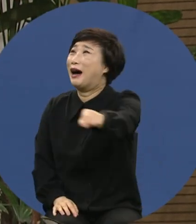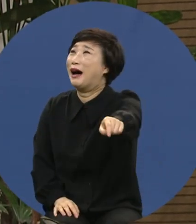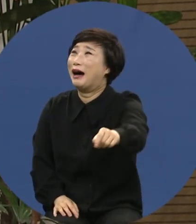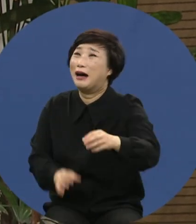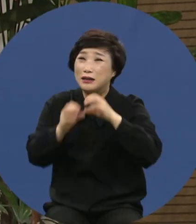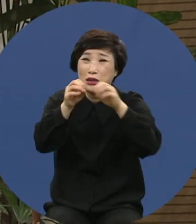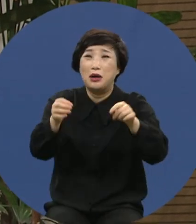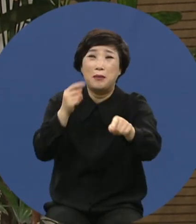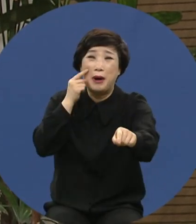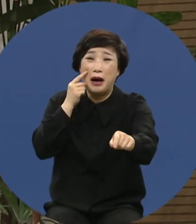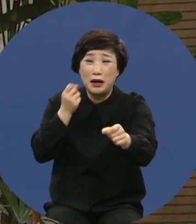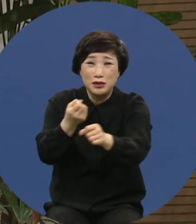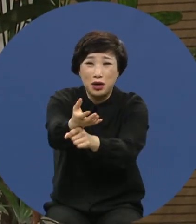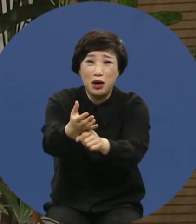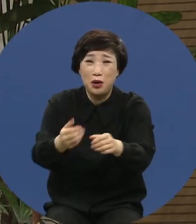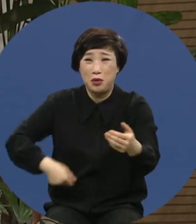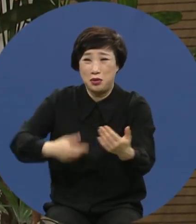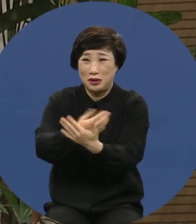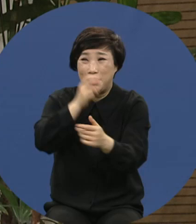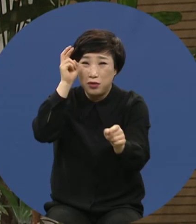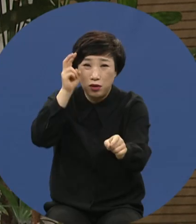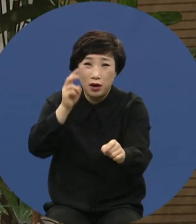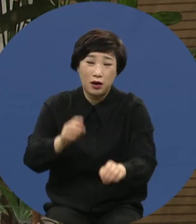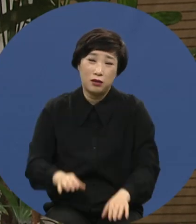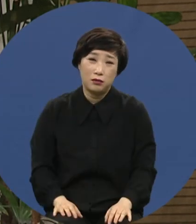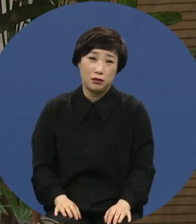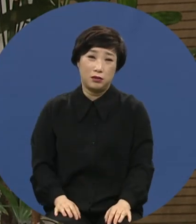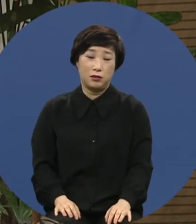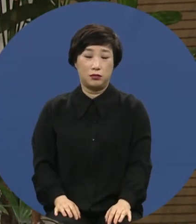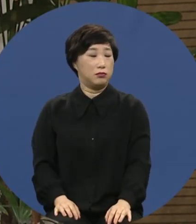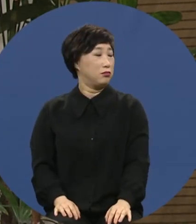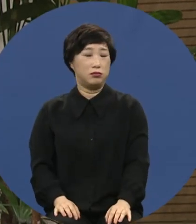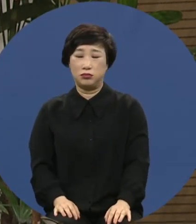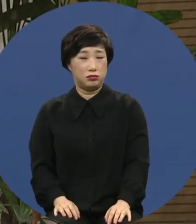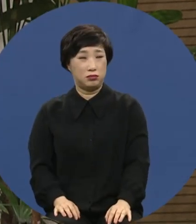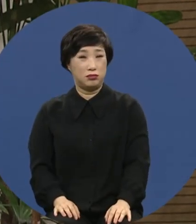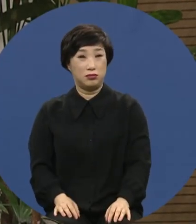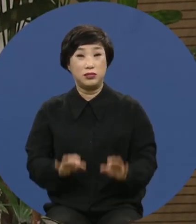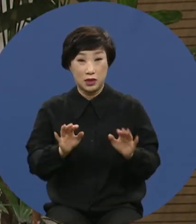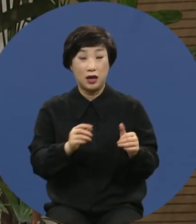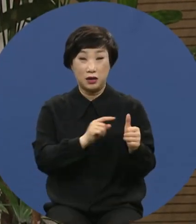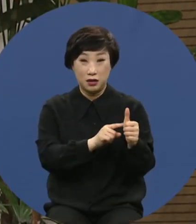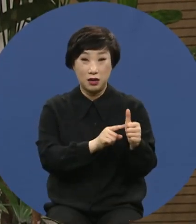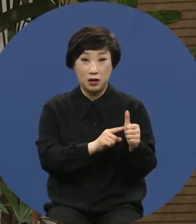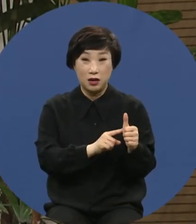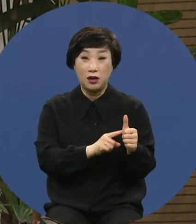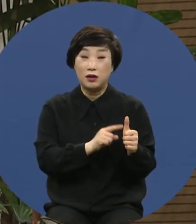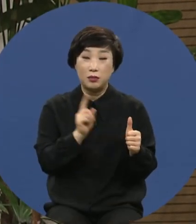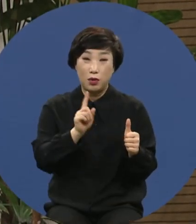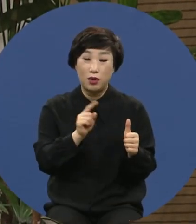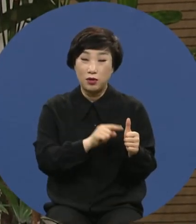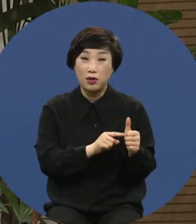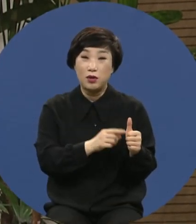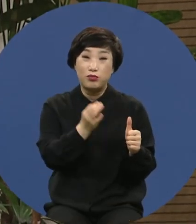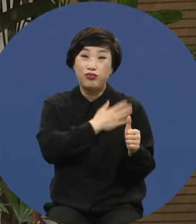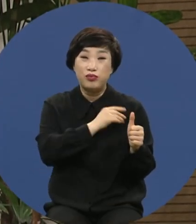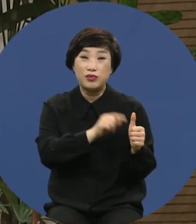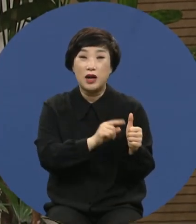전하면 회개할 것입니다. 한마디로 이 부자는 회개할 기회를 놓쳤다 이